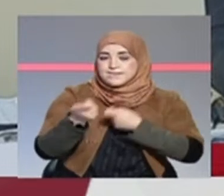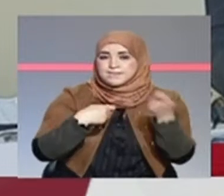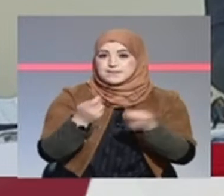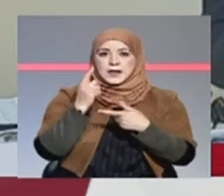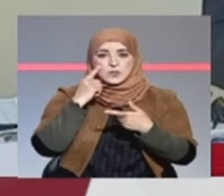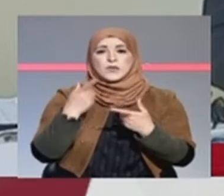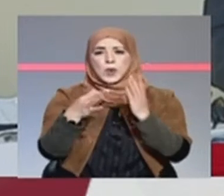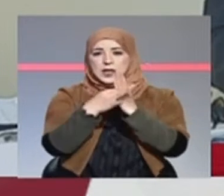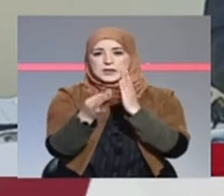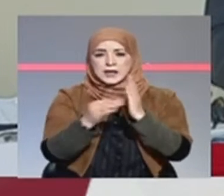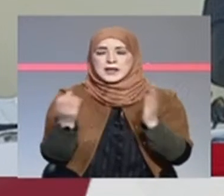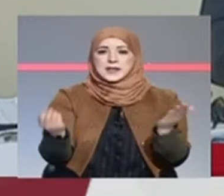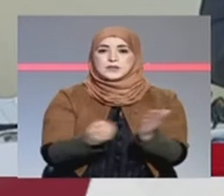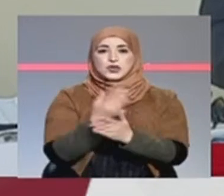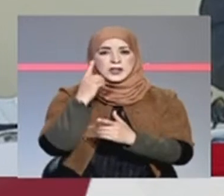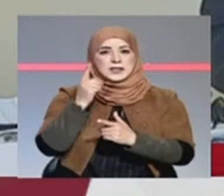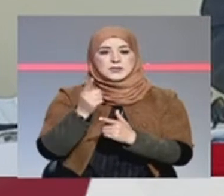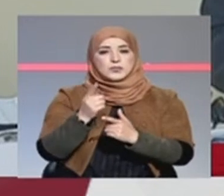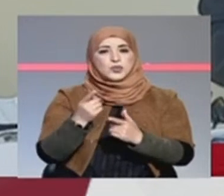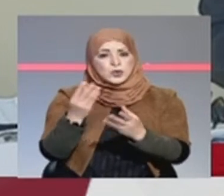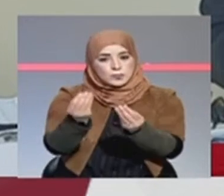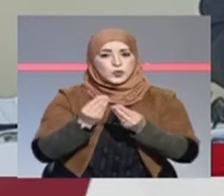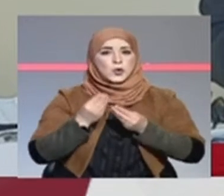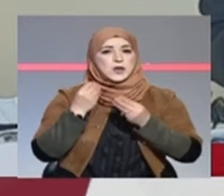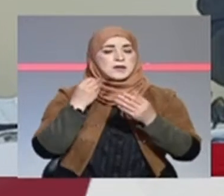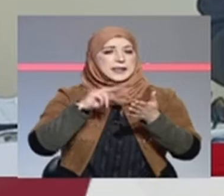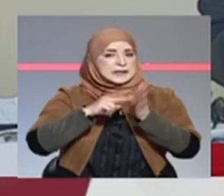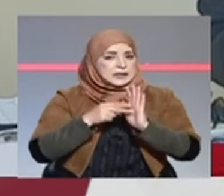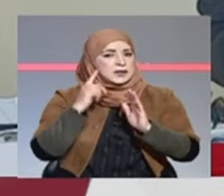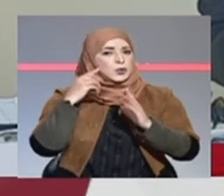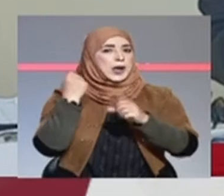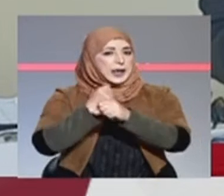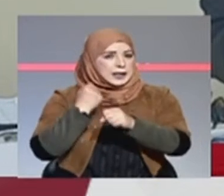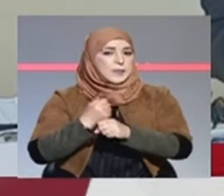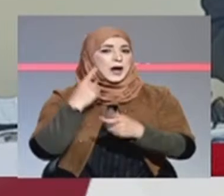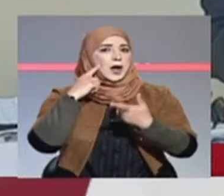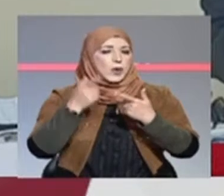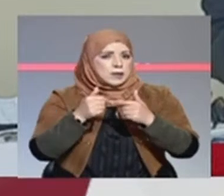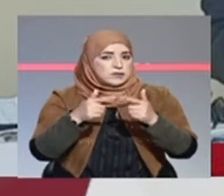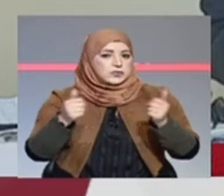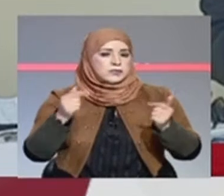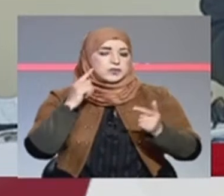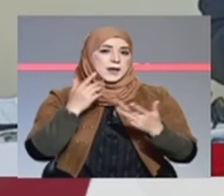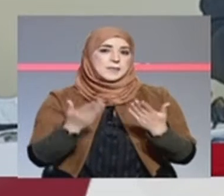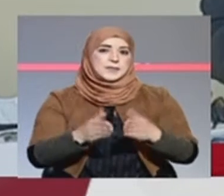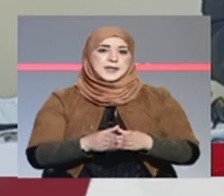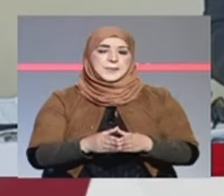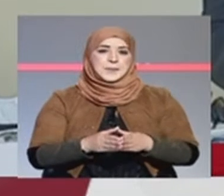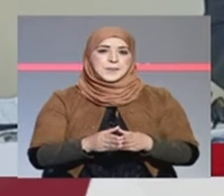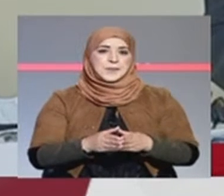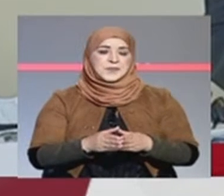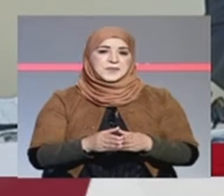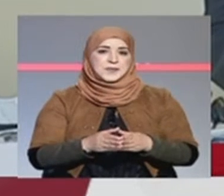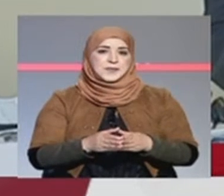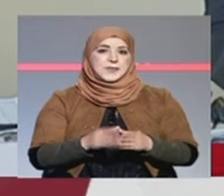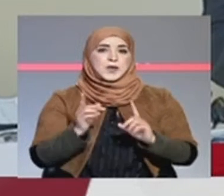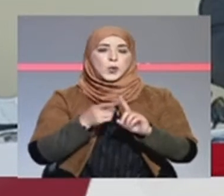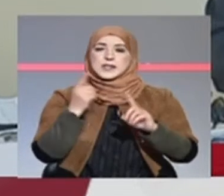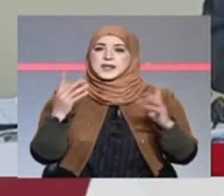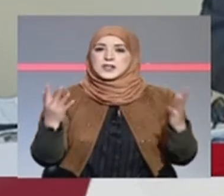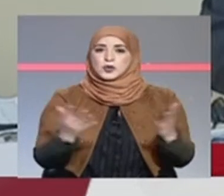من جديد لمجابهه حاجتها اولا من الموارد المليئ خاصه